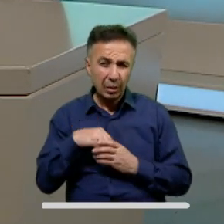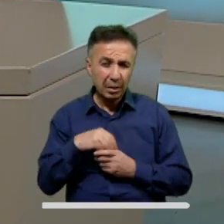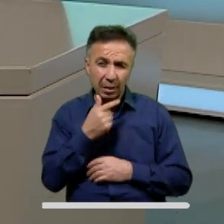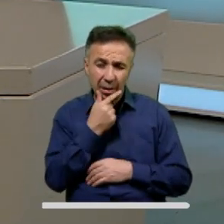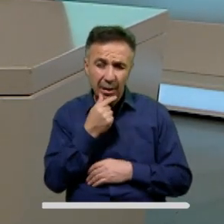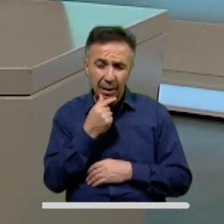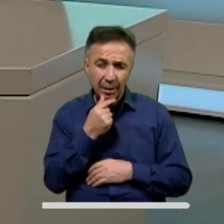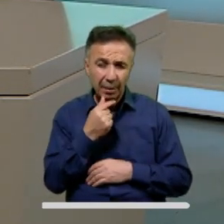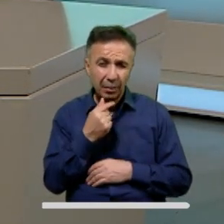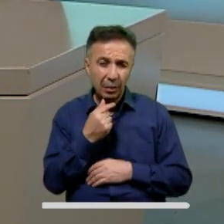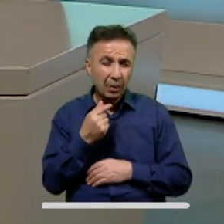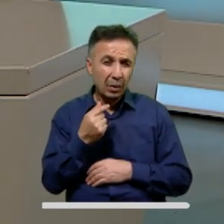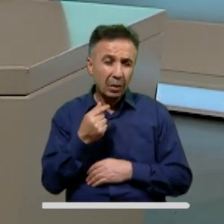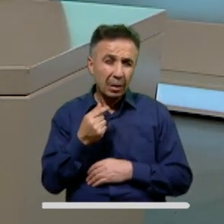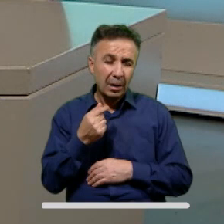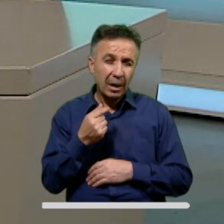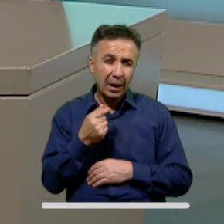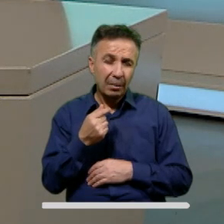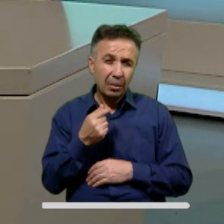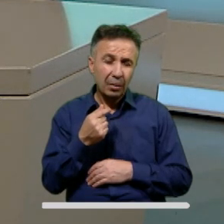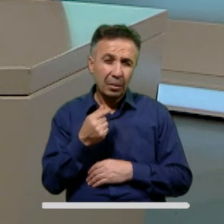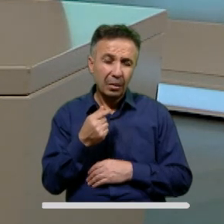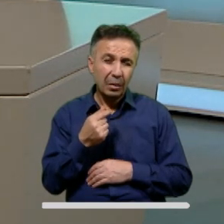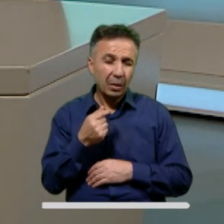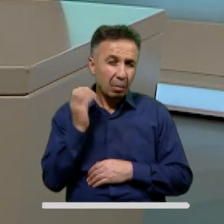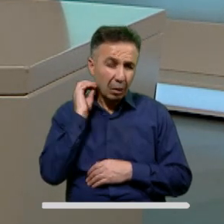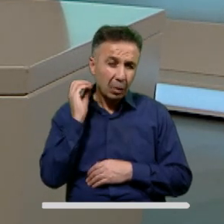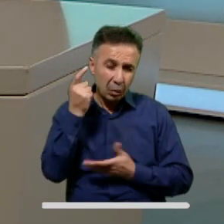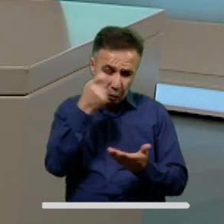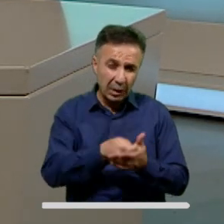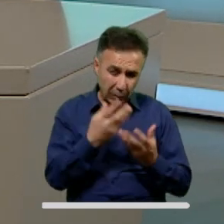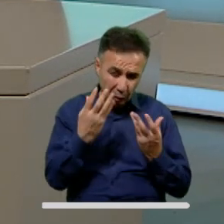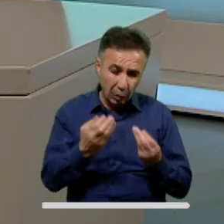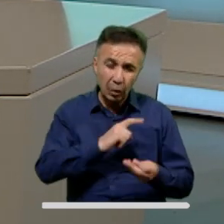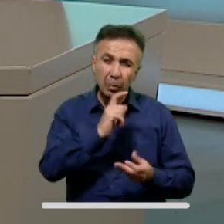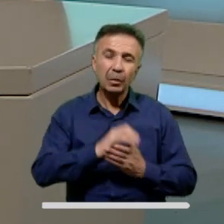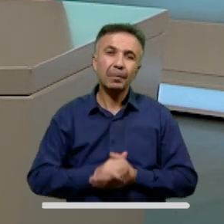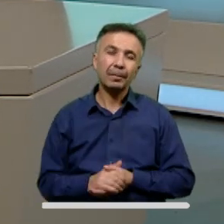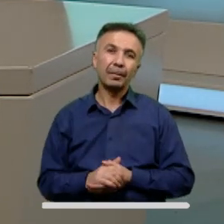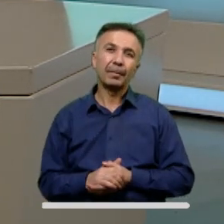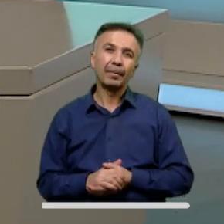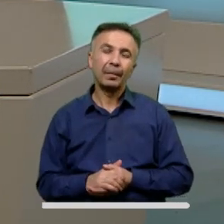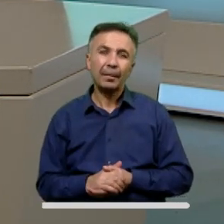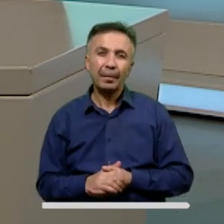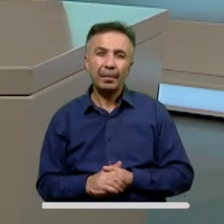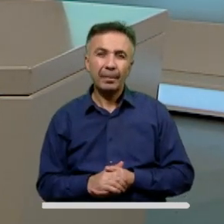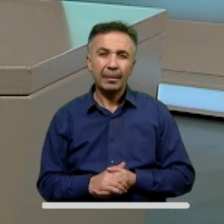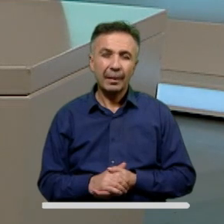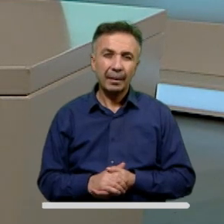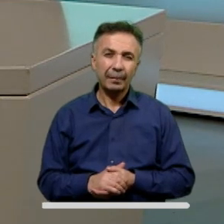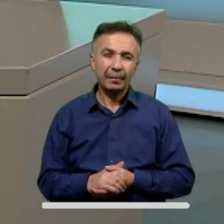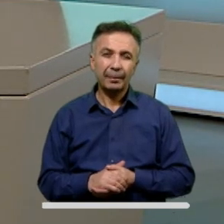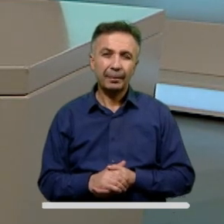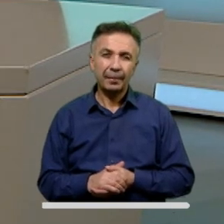onu ben ödemiş olur muyum? Hani bayağı bir müddet ödemek istiyorum yani elimden geldiğince. Evet. Geri kalan da kalırsa tövbe